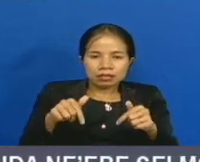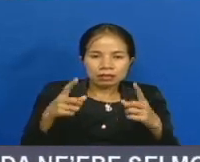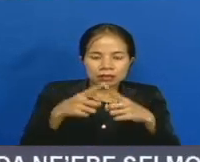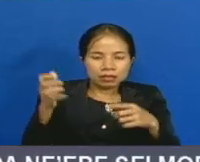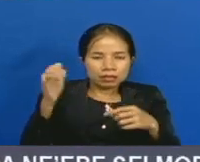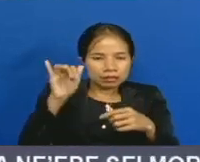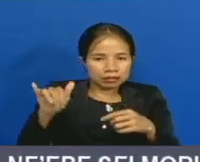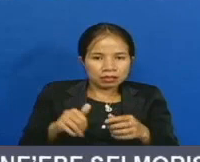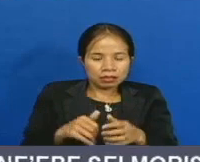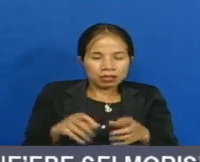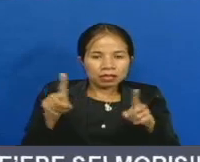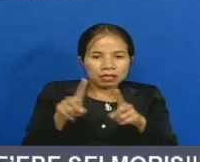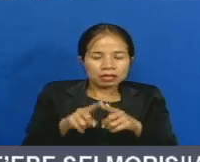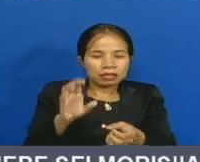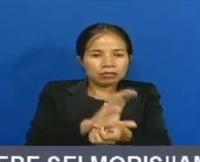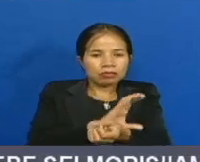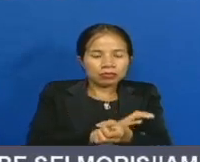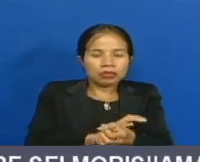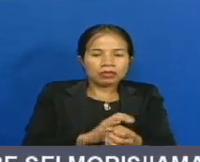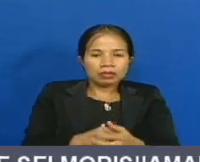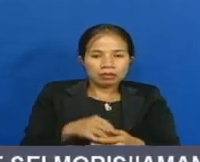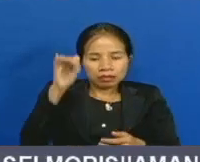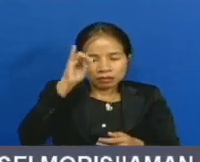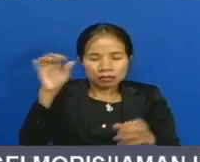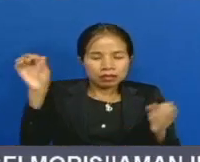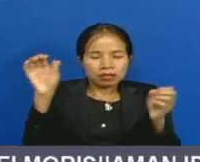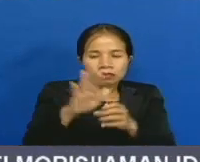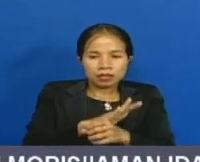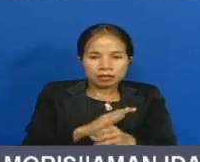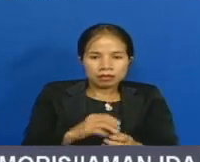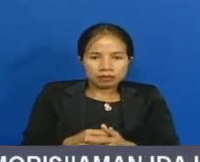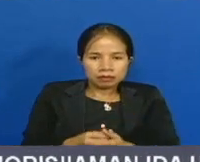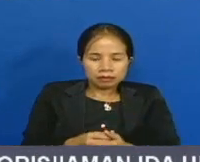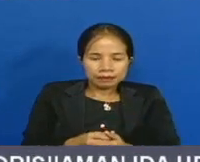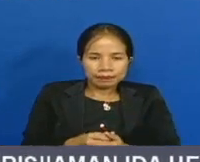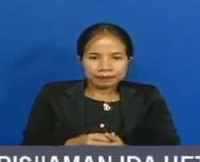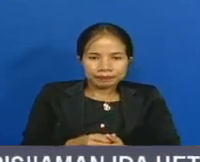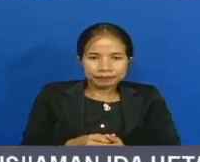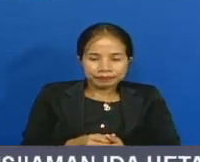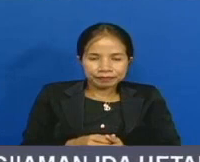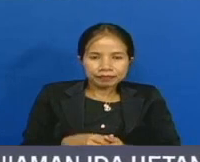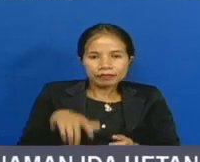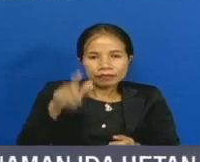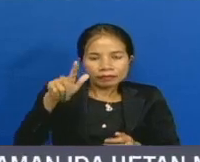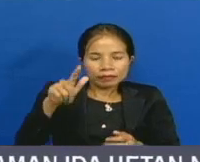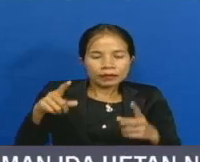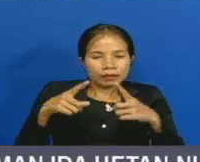nia hanya komputador, kamera, buat sih rene lah kompleto. Antau niya niya atrasa bayi